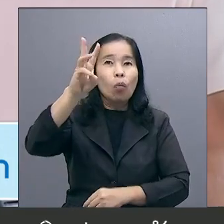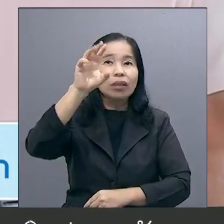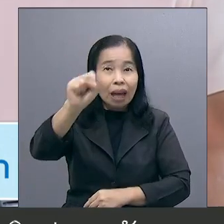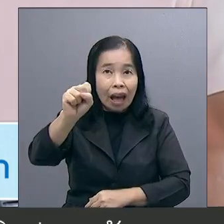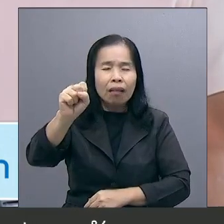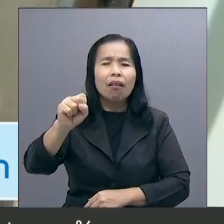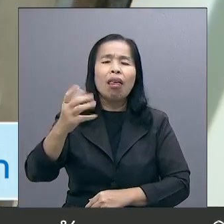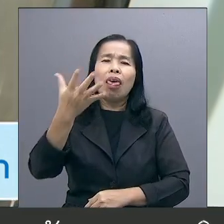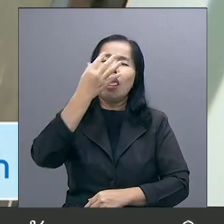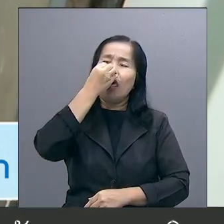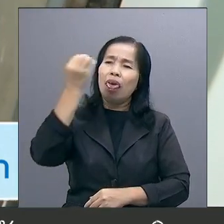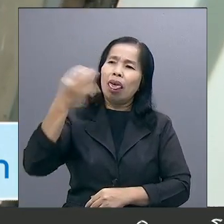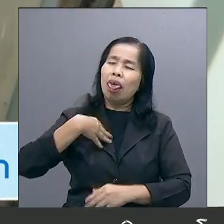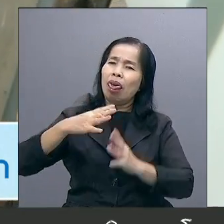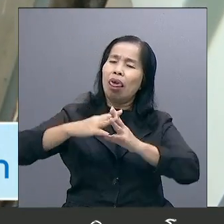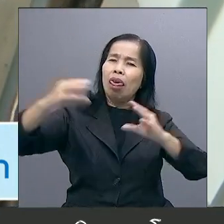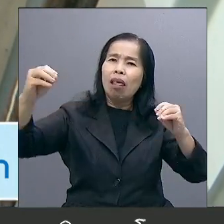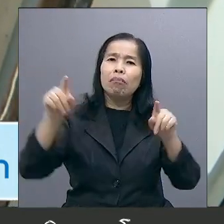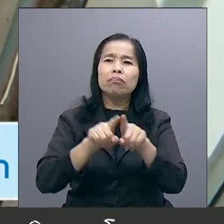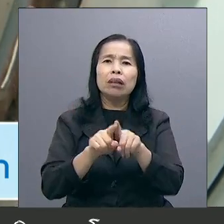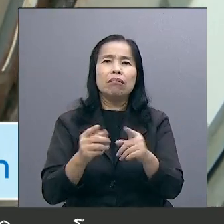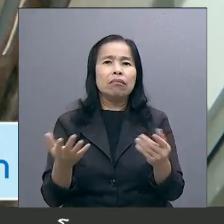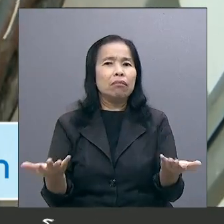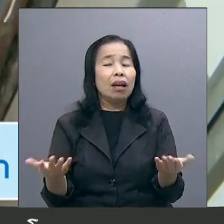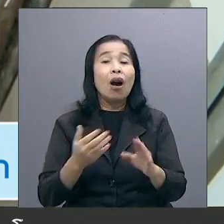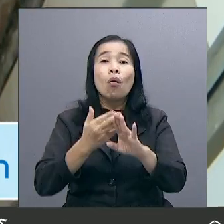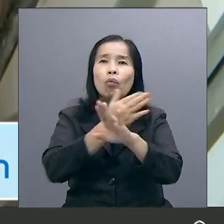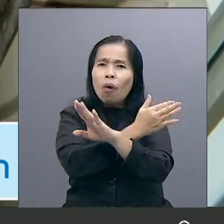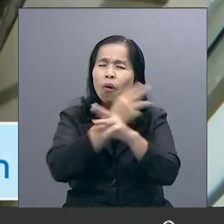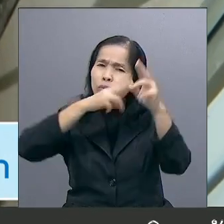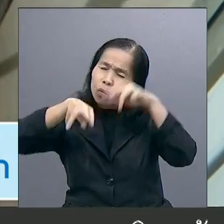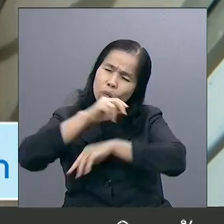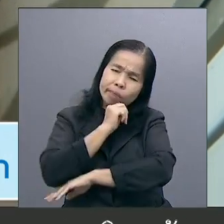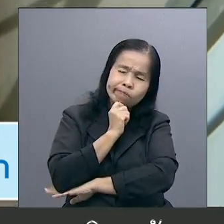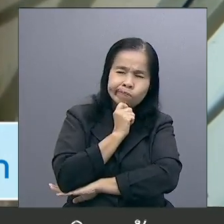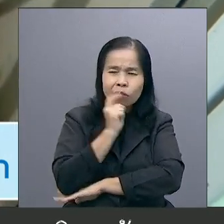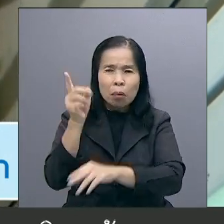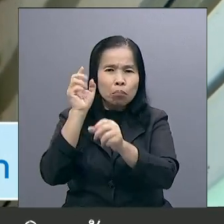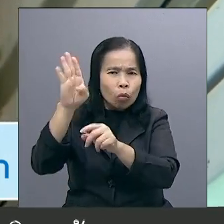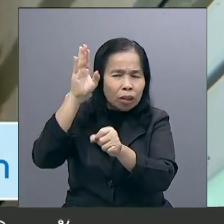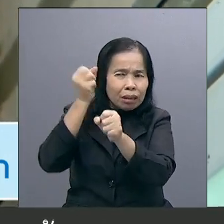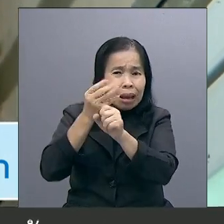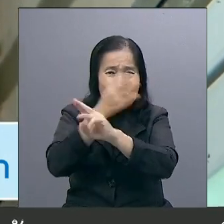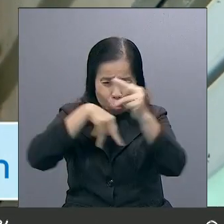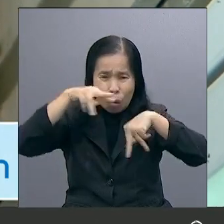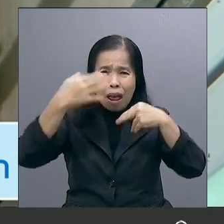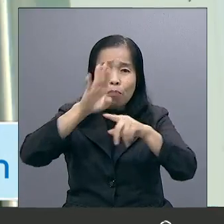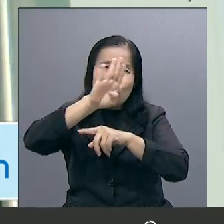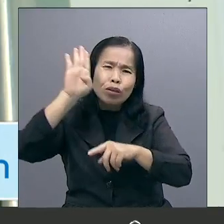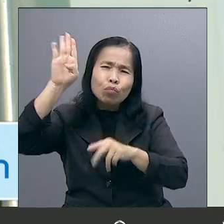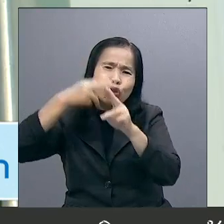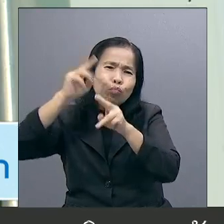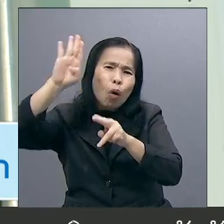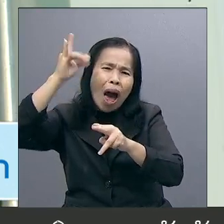ท้งงานเช่นกันถึงแ้ก่อนหน้านี้จะเคยตรวจสอบการทำงานของบิษัทก่อนว่าจ้างแล้วก็ตามจริ